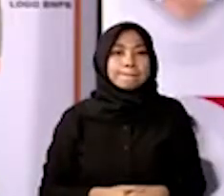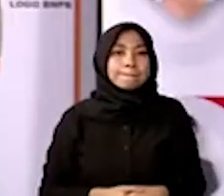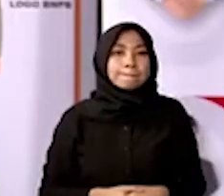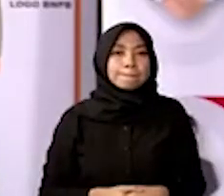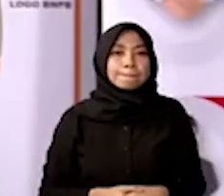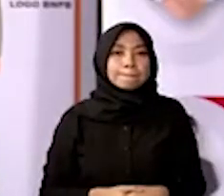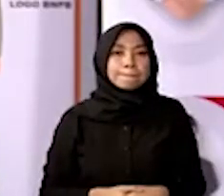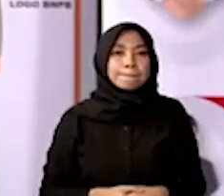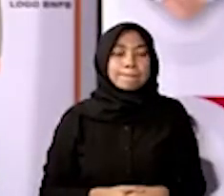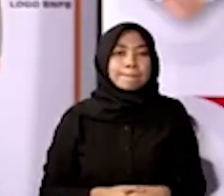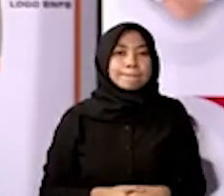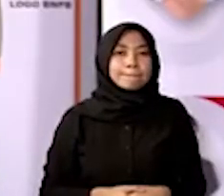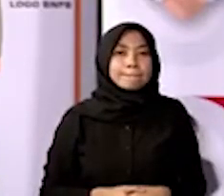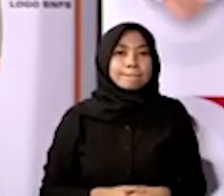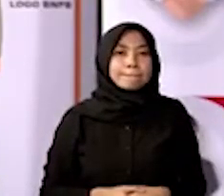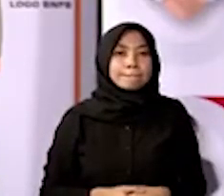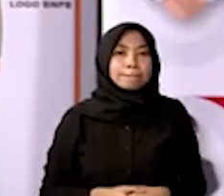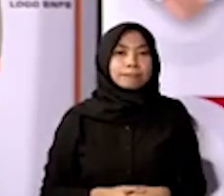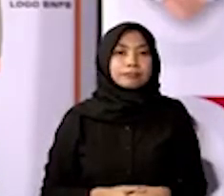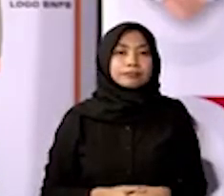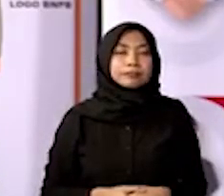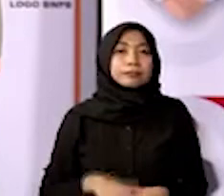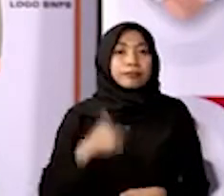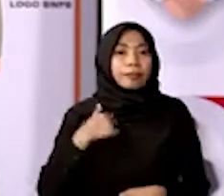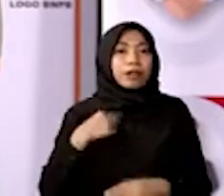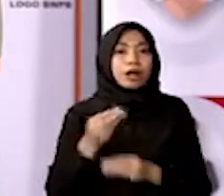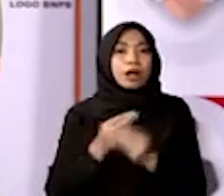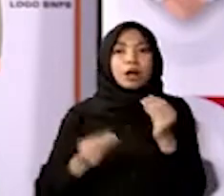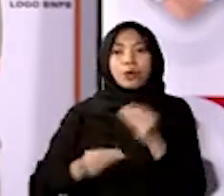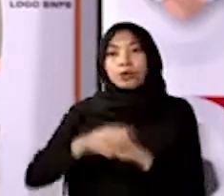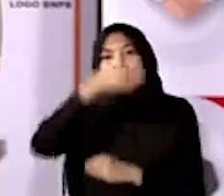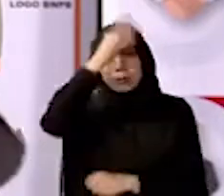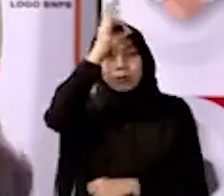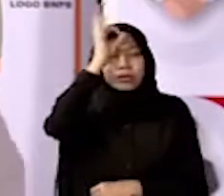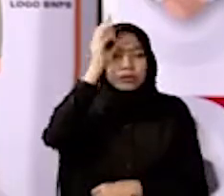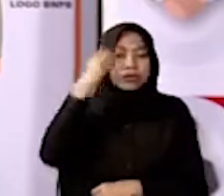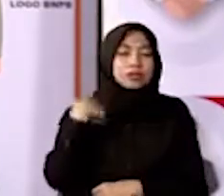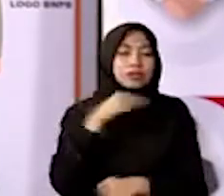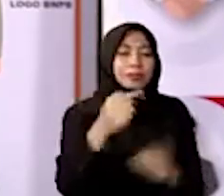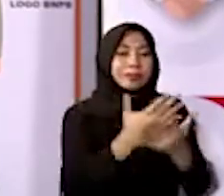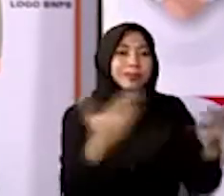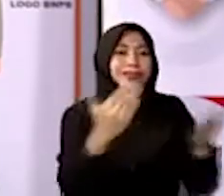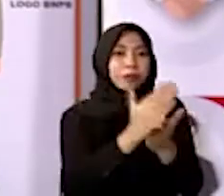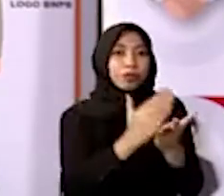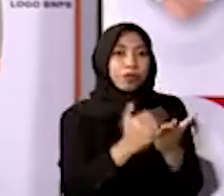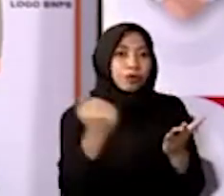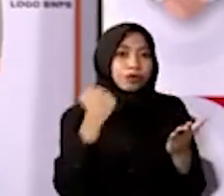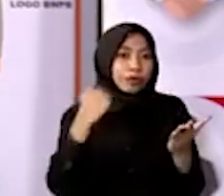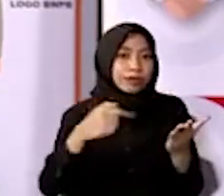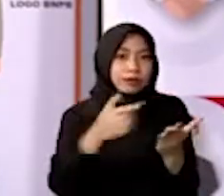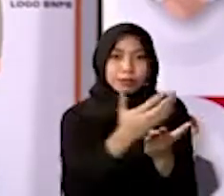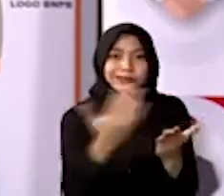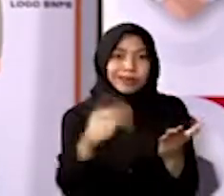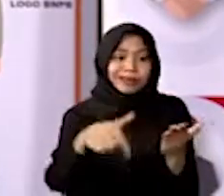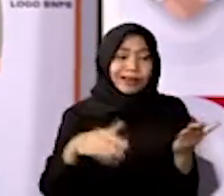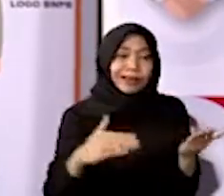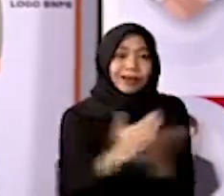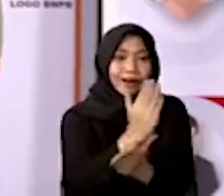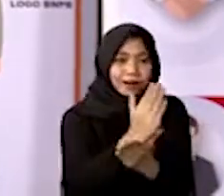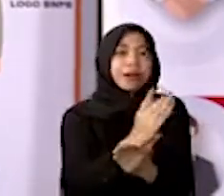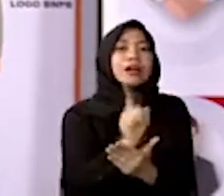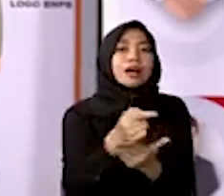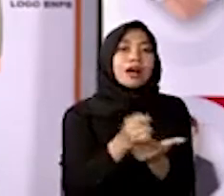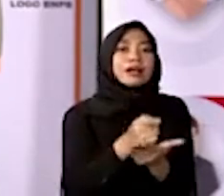kita sebagai Anggota pori yang melakukan penindakan terhadap masyarakat yang melakukan pelanggaran terhadap e